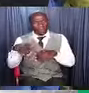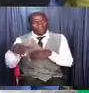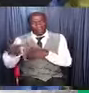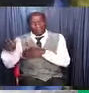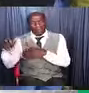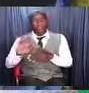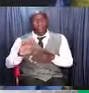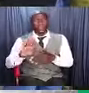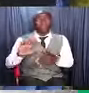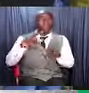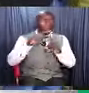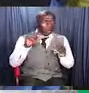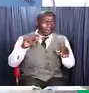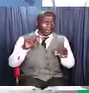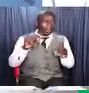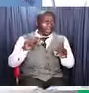Hatuwezi wenyewe Bwana Yesu.